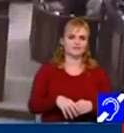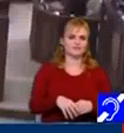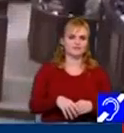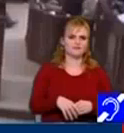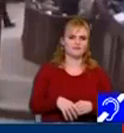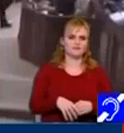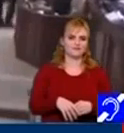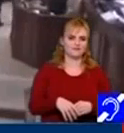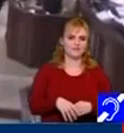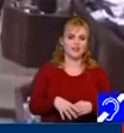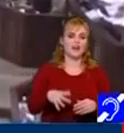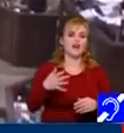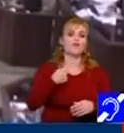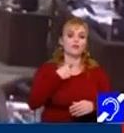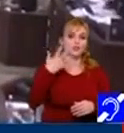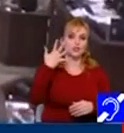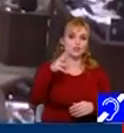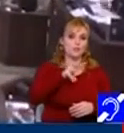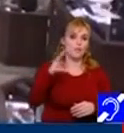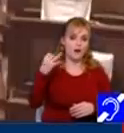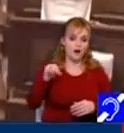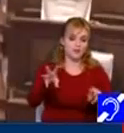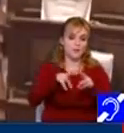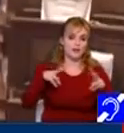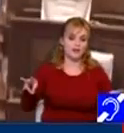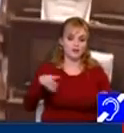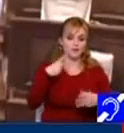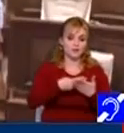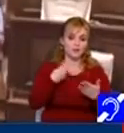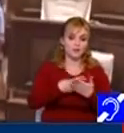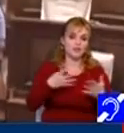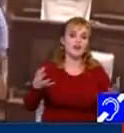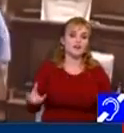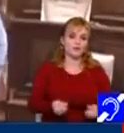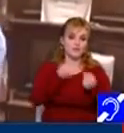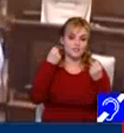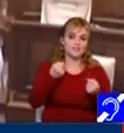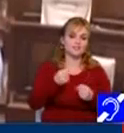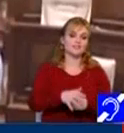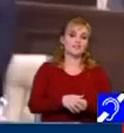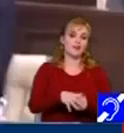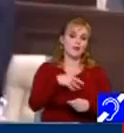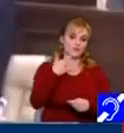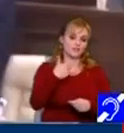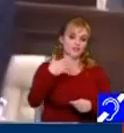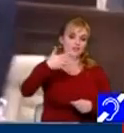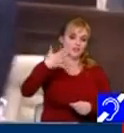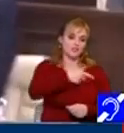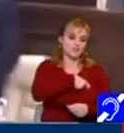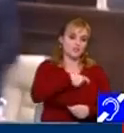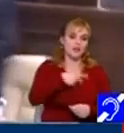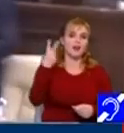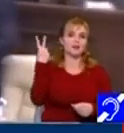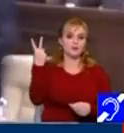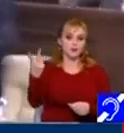vor susține. Votul din 5 mai în Parlament a demonstrat însă că susținerea era la limită, 52 de deputați. Două voturi au